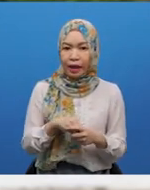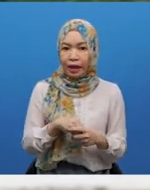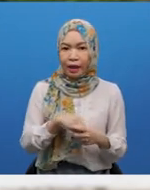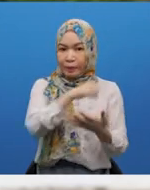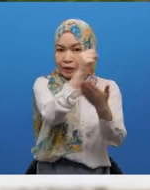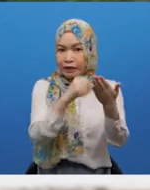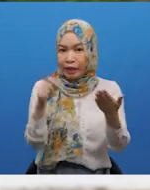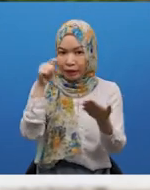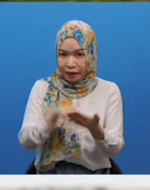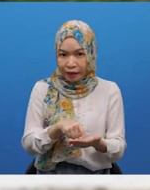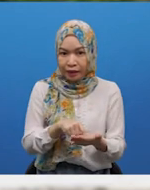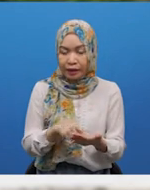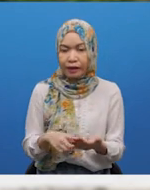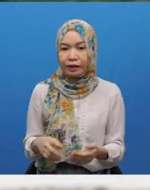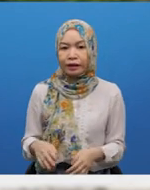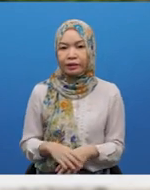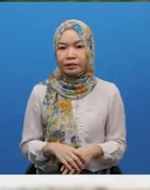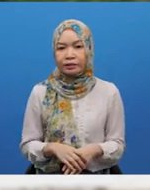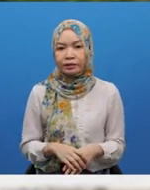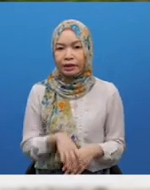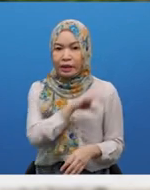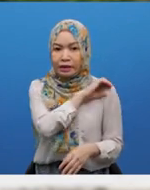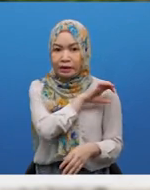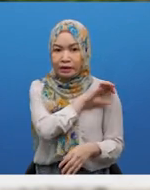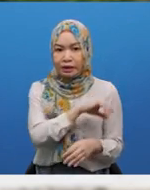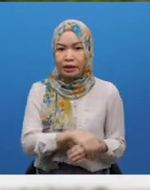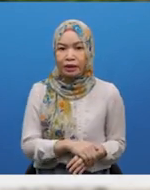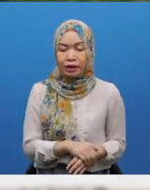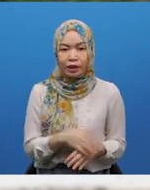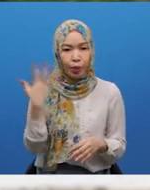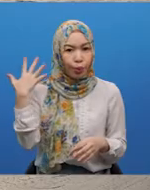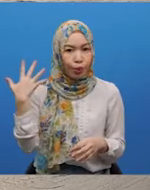unsur bunyi yang pertama, iaitu asonansi.